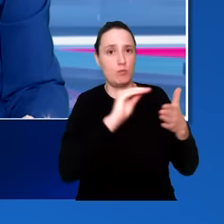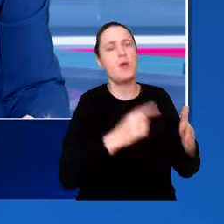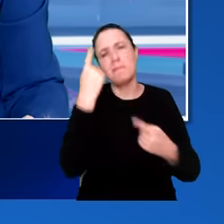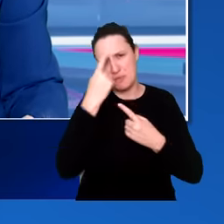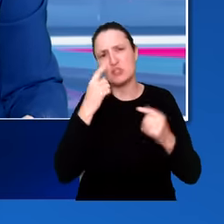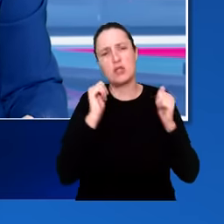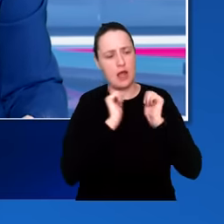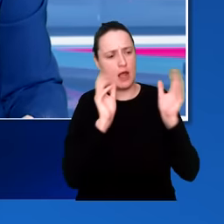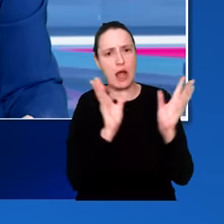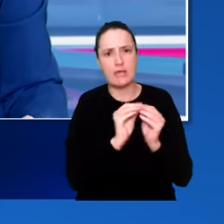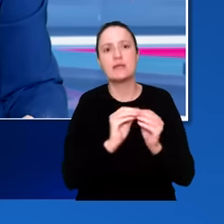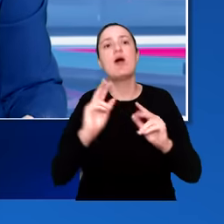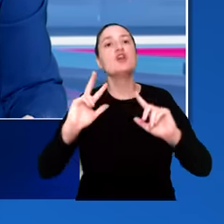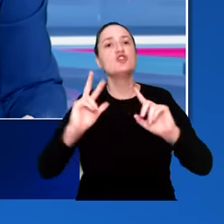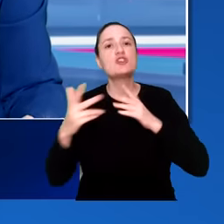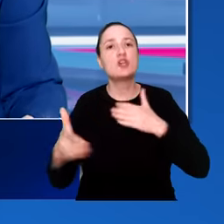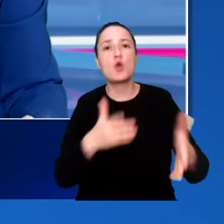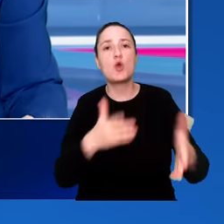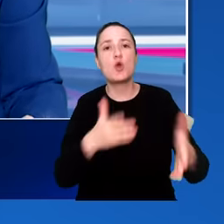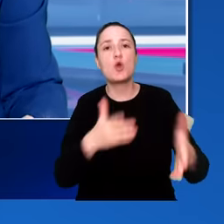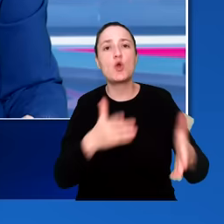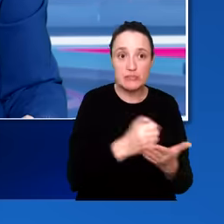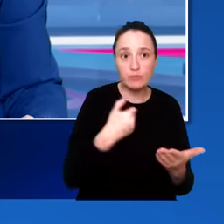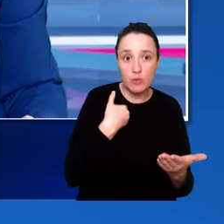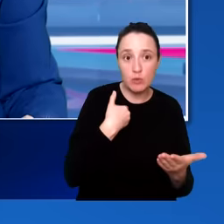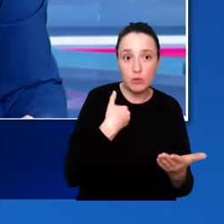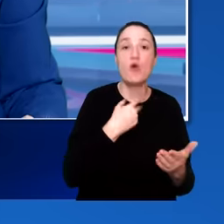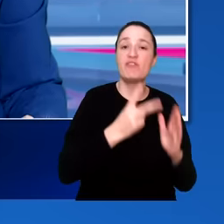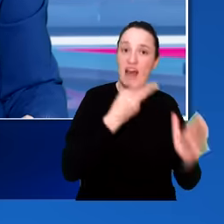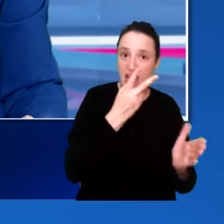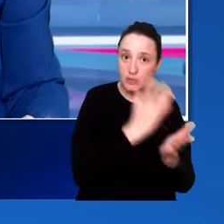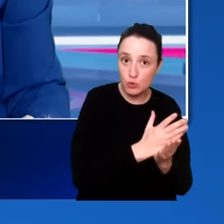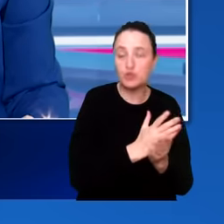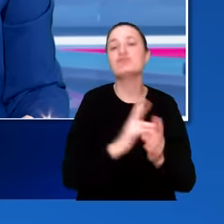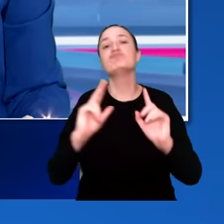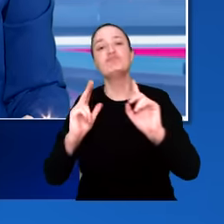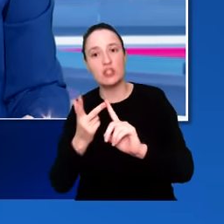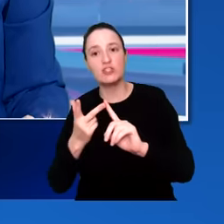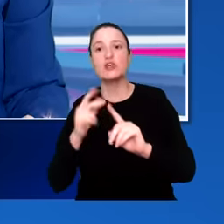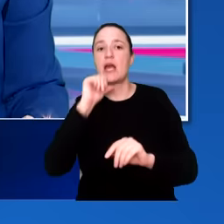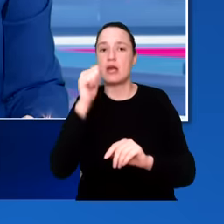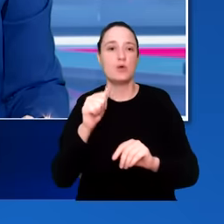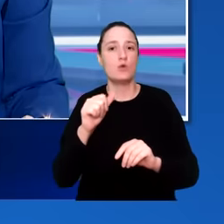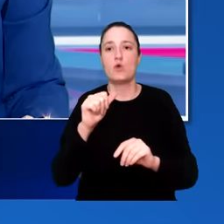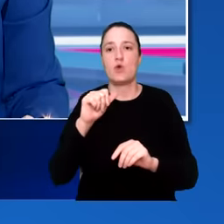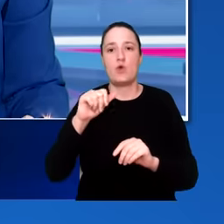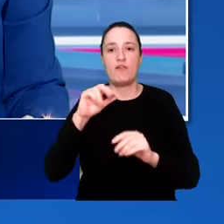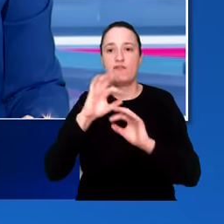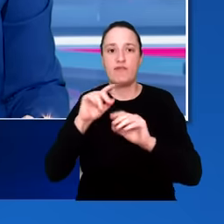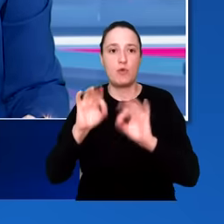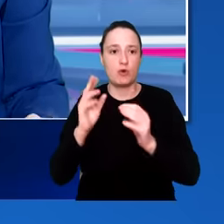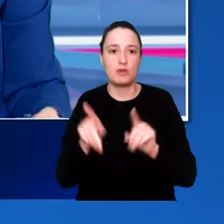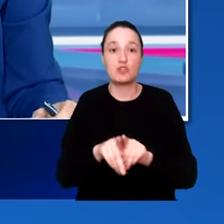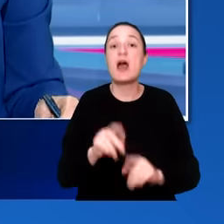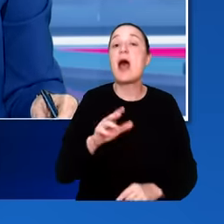droga sprawdziła się już dwa razy w wyborach i myślę, że w tych też się sprawdzimy. A pani minister Henik Kloska będzie kandydować w wyborach europejskich? Nie wiem,